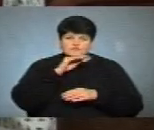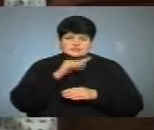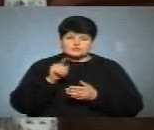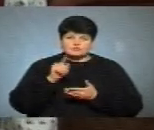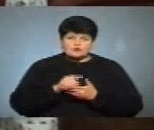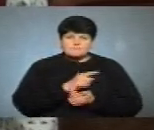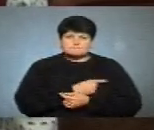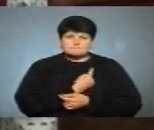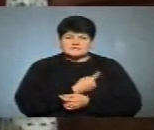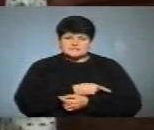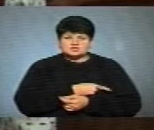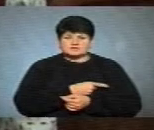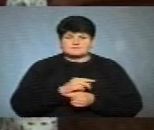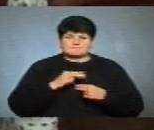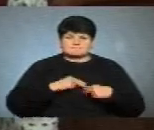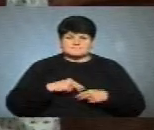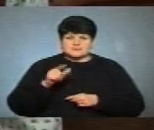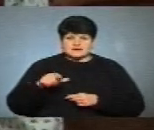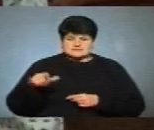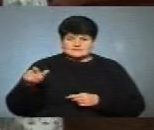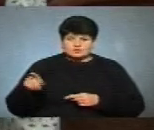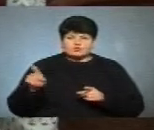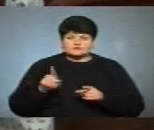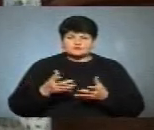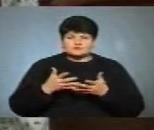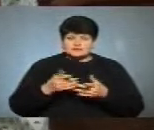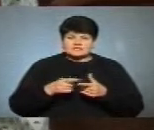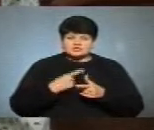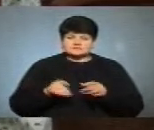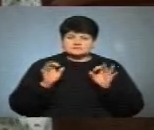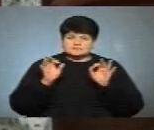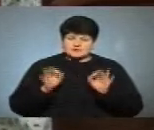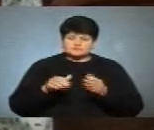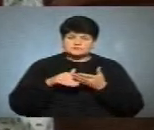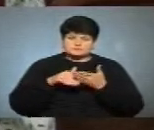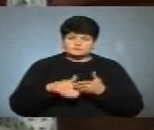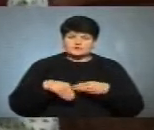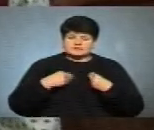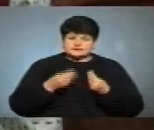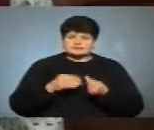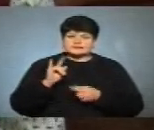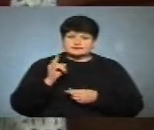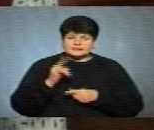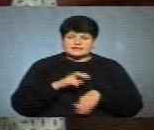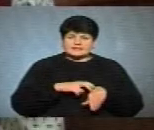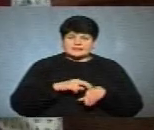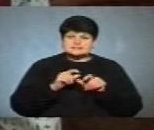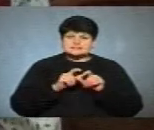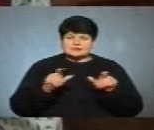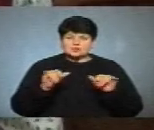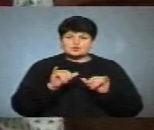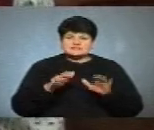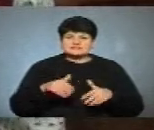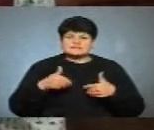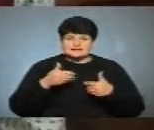обов'язків медичним або фармацевтичним працівником, щоб з'ясувати, чи кваліфіковану допомогу надали дитині лікарі закладу, куди